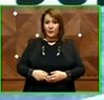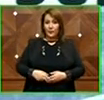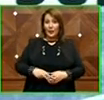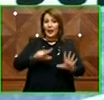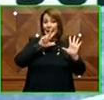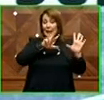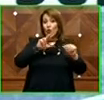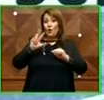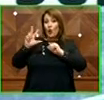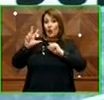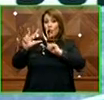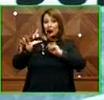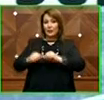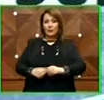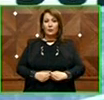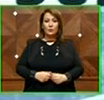2288.